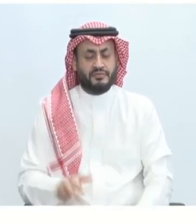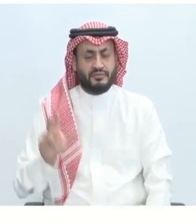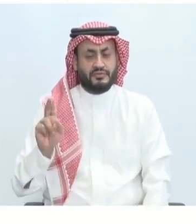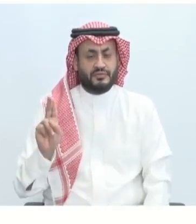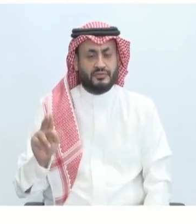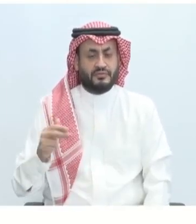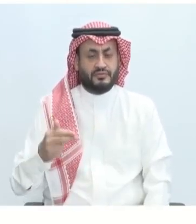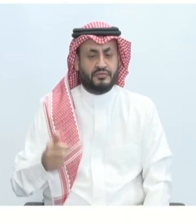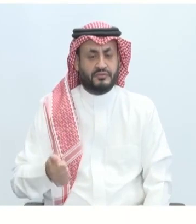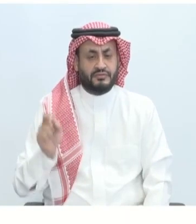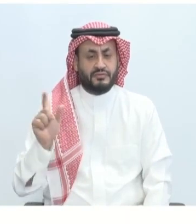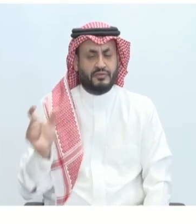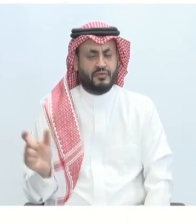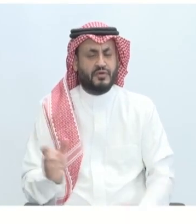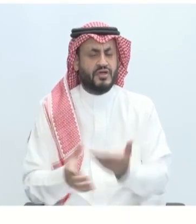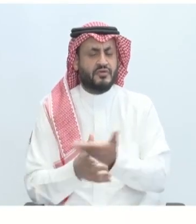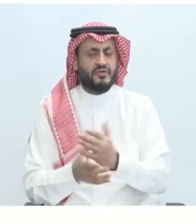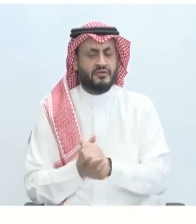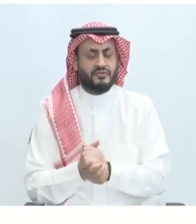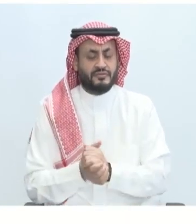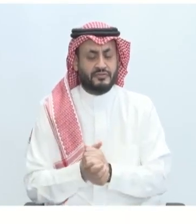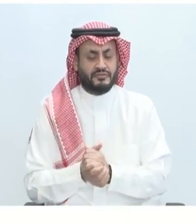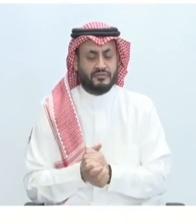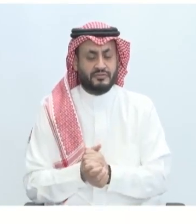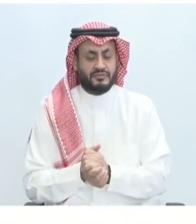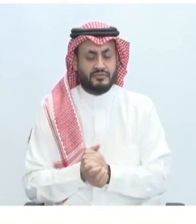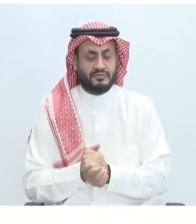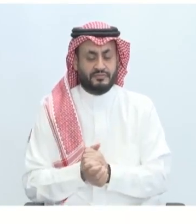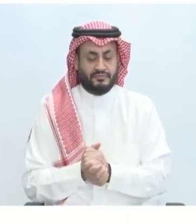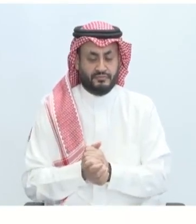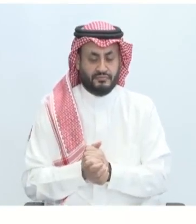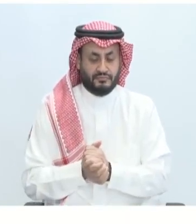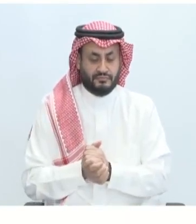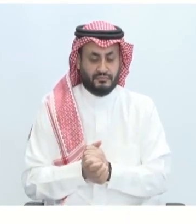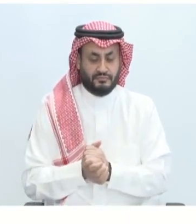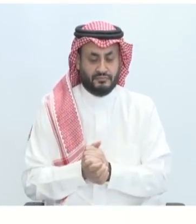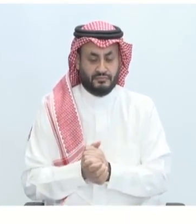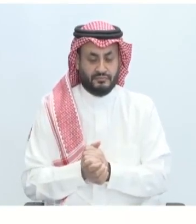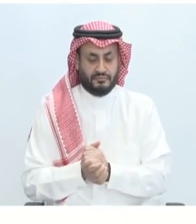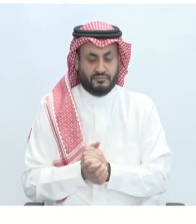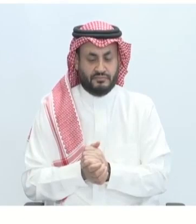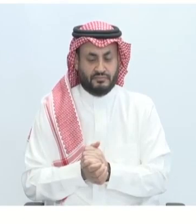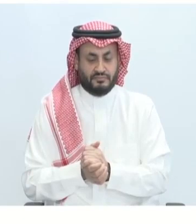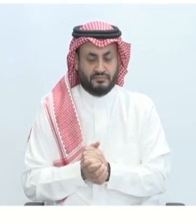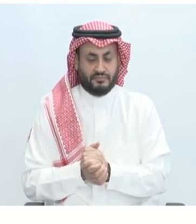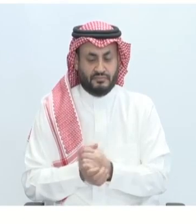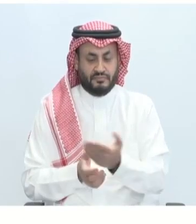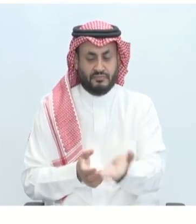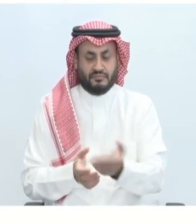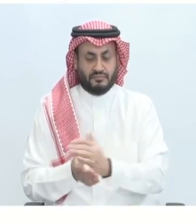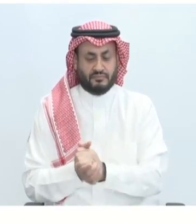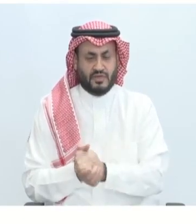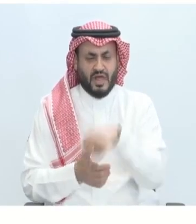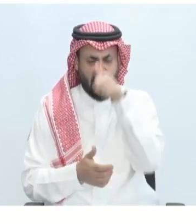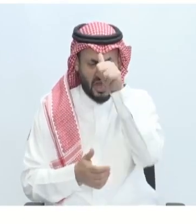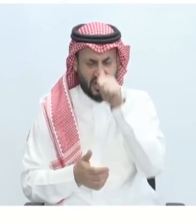الاولى ما معنى كلمه التغابن ما معنى كلمه التغابن احسنتم التغابن من